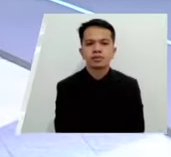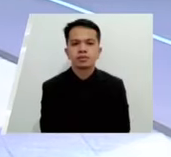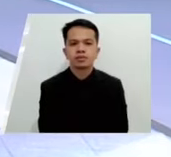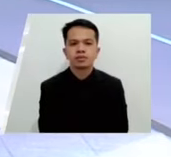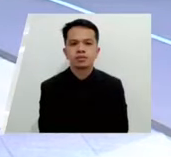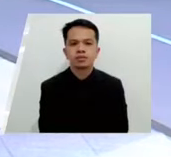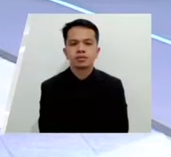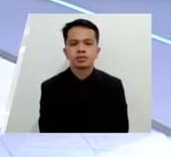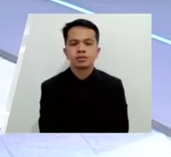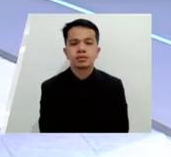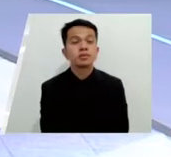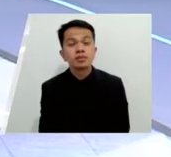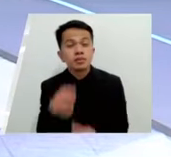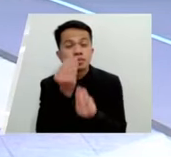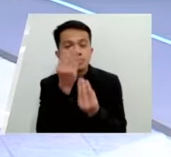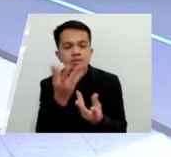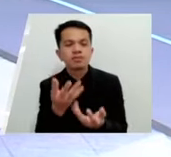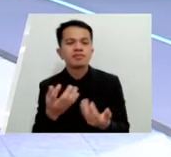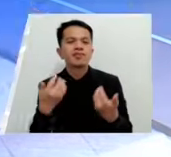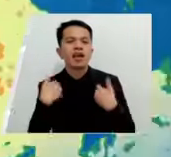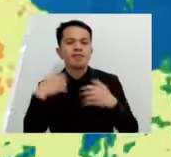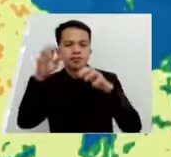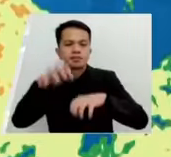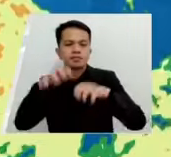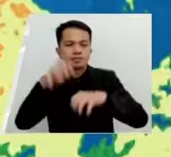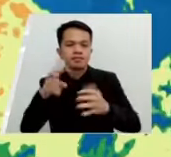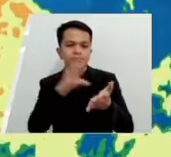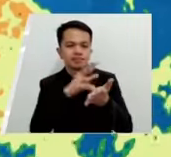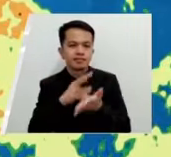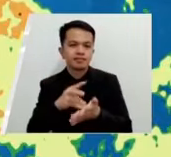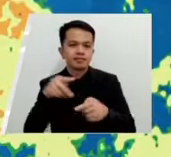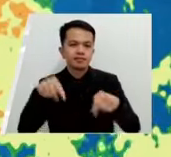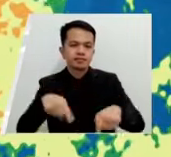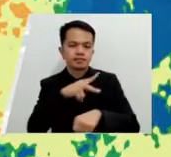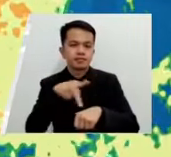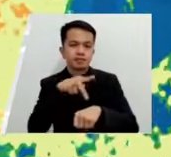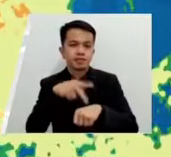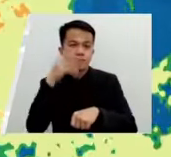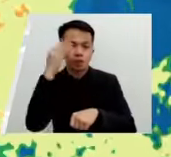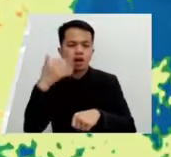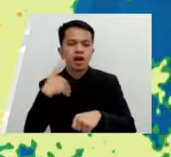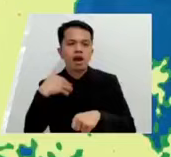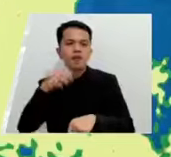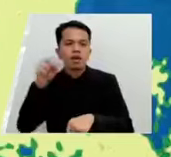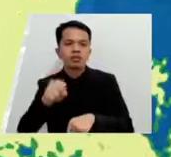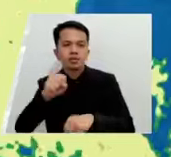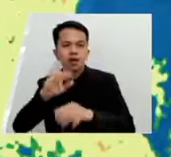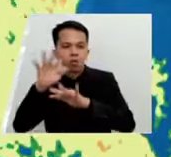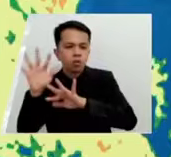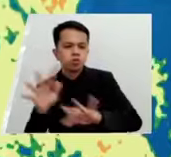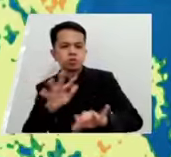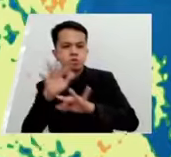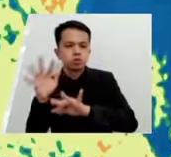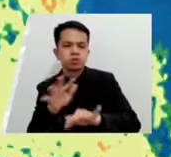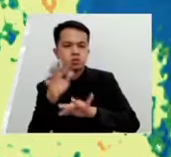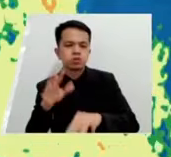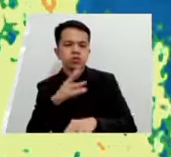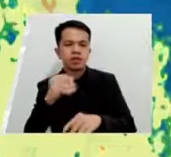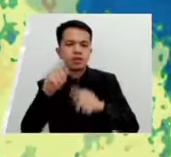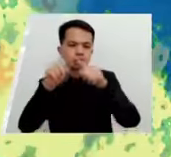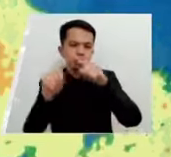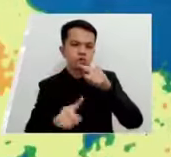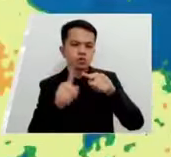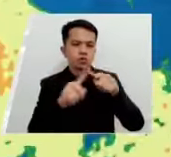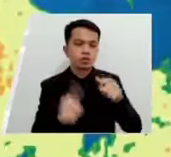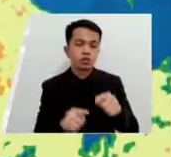Mga kapuso, posibleng ulanin pa rin ang ilang bahagi ng bansa bukas dahil sa habagat at localized thunderstorms. Base sa datos ng Metro Weather, umaga pa